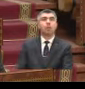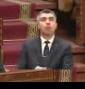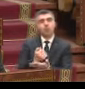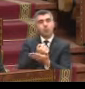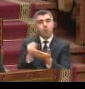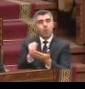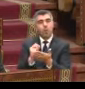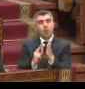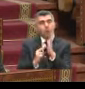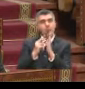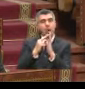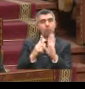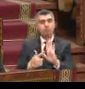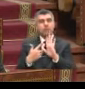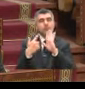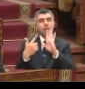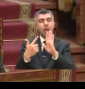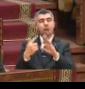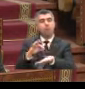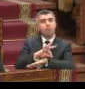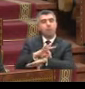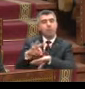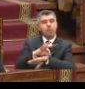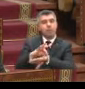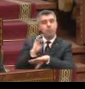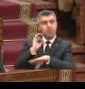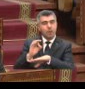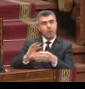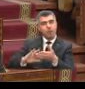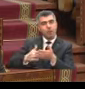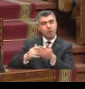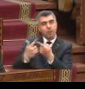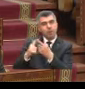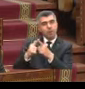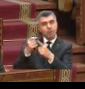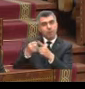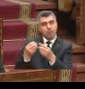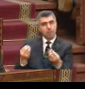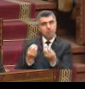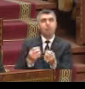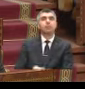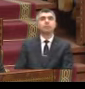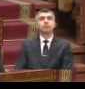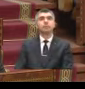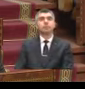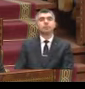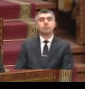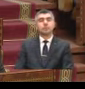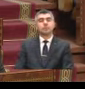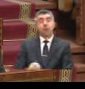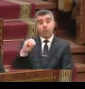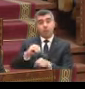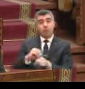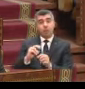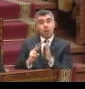السلم السابع بالنسبة للموظفين المنتمين إلى هيئة المساعدين والإداريين والمساعدين التقنيين، ورفع